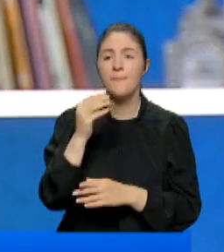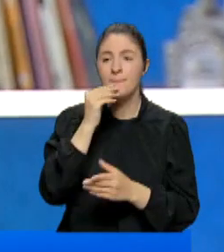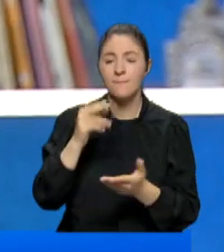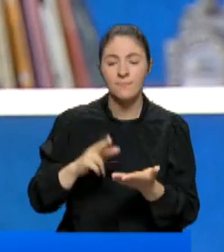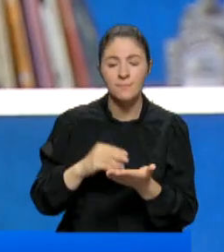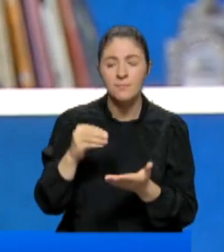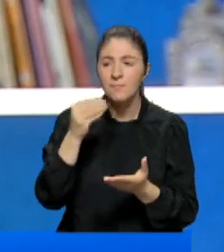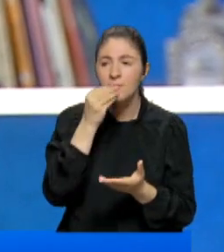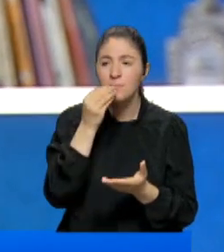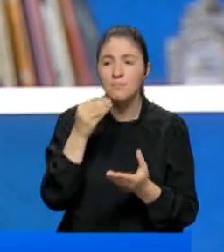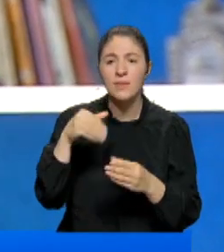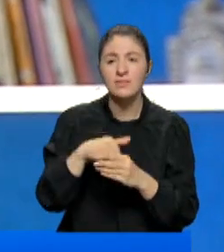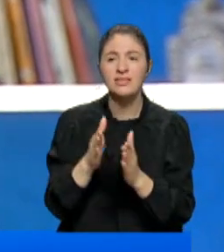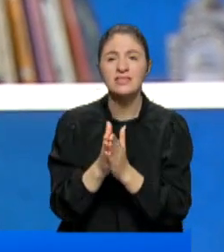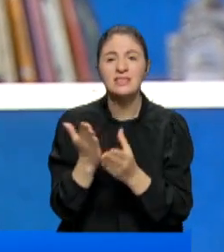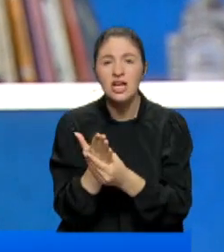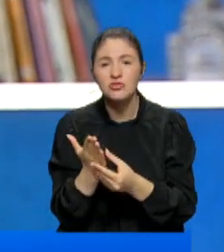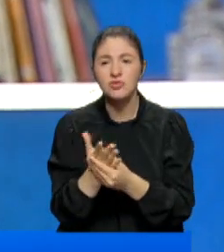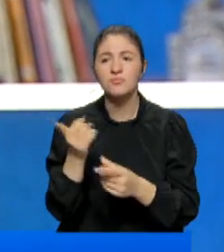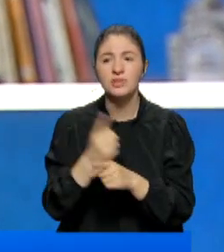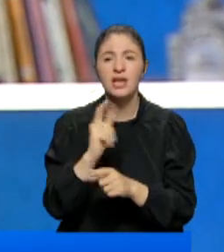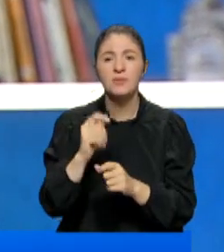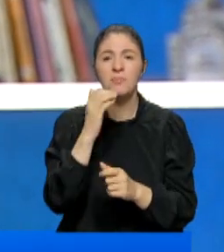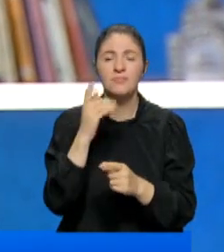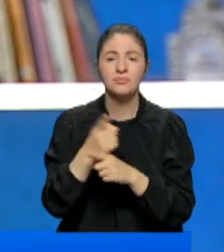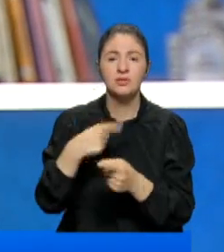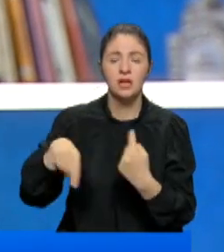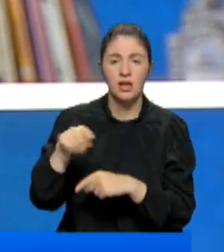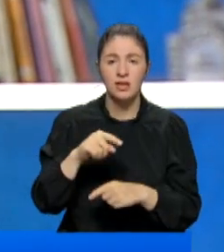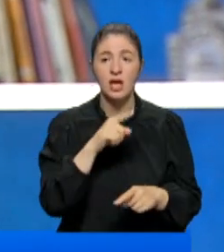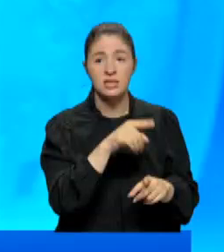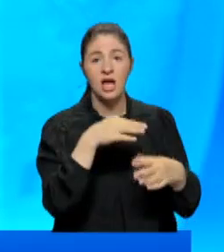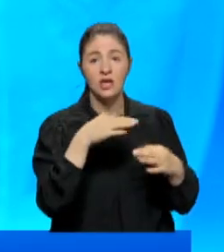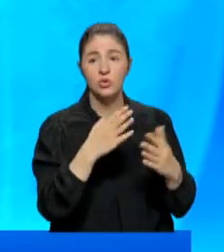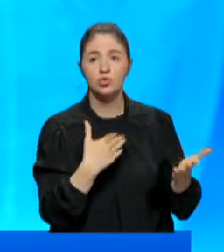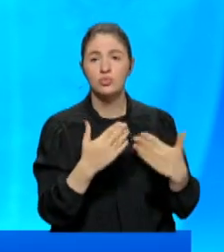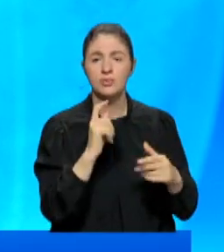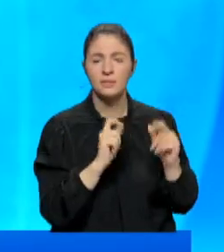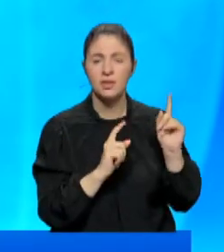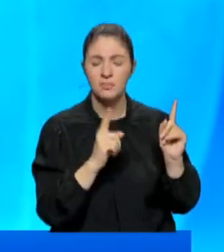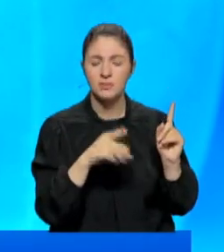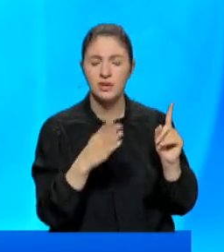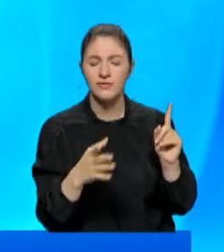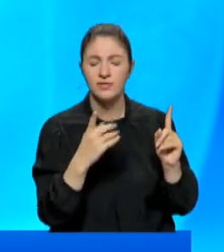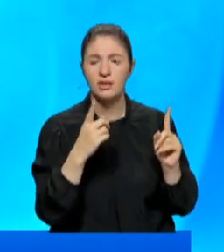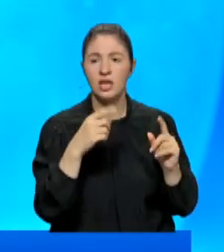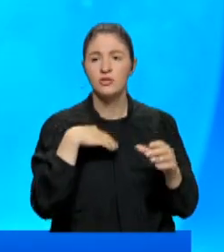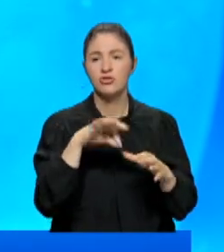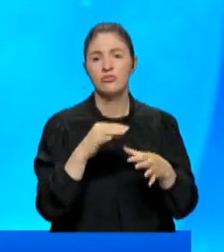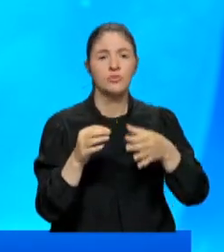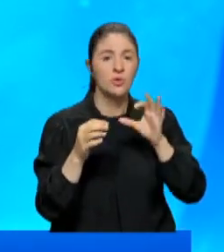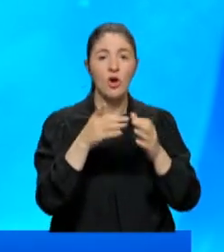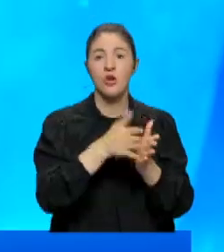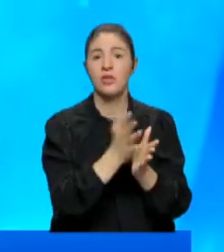beslenme, yani sandviç falan yapılacak şeylerdi. Sizinle Eskişehir'de sohbet ederken bir taraftan, evet, çayımızı yudumluyorduk o